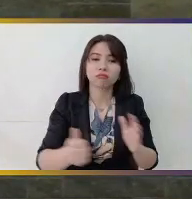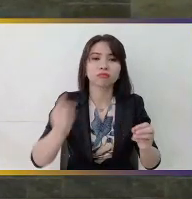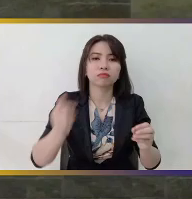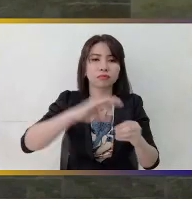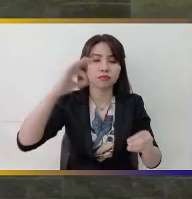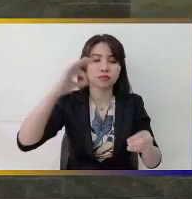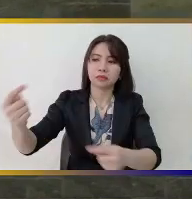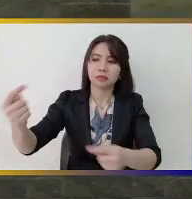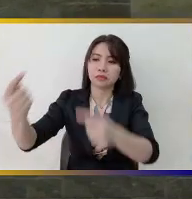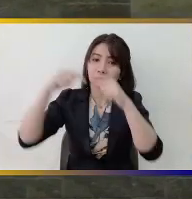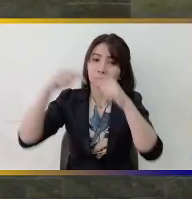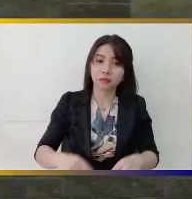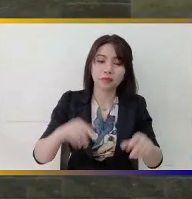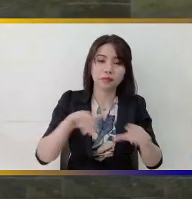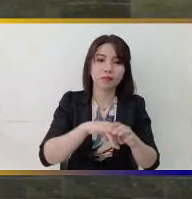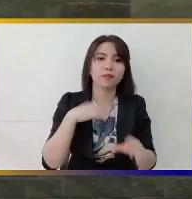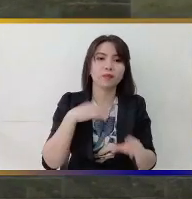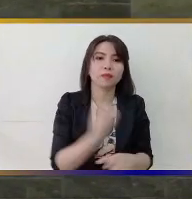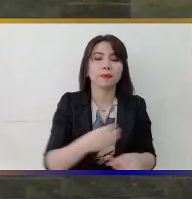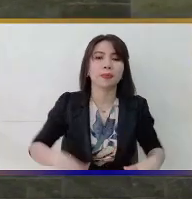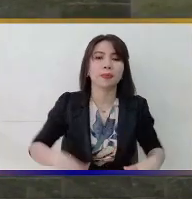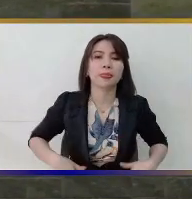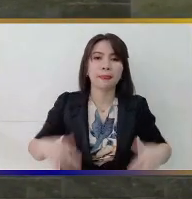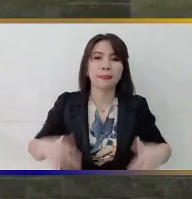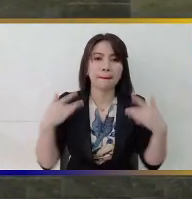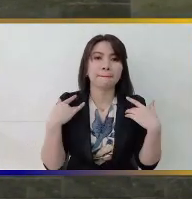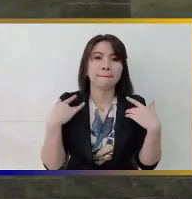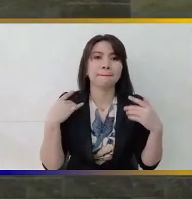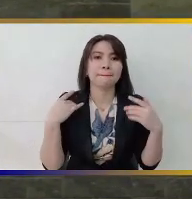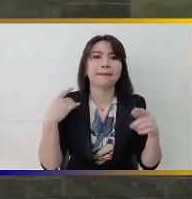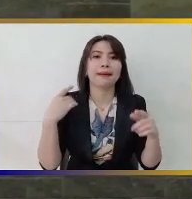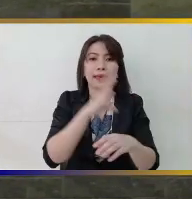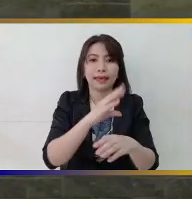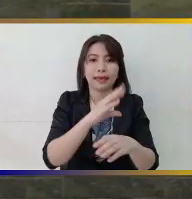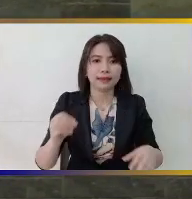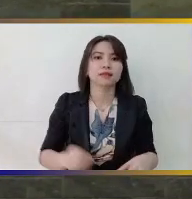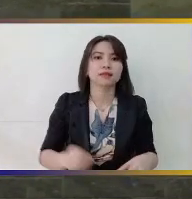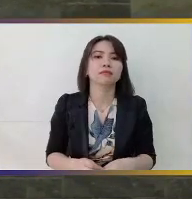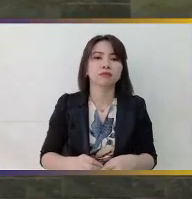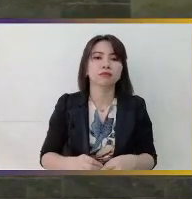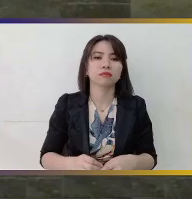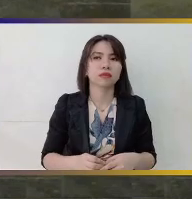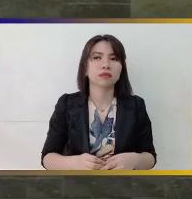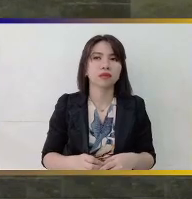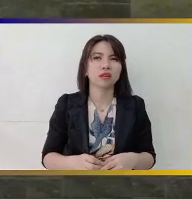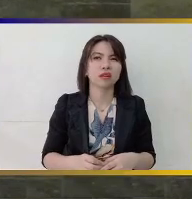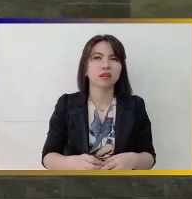natin. Pero kapatid, ipaparalyze na yung mga dati nating ginagawa.